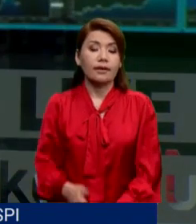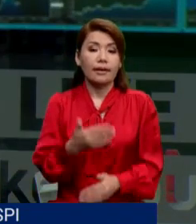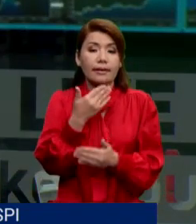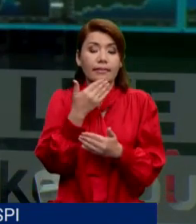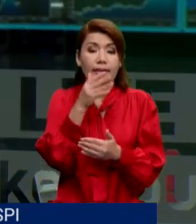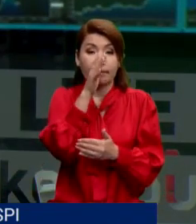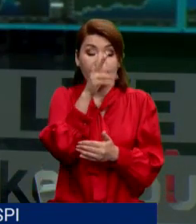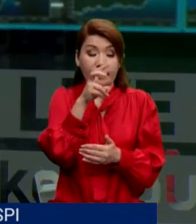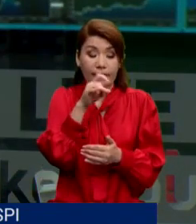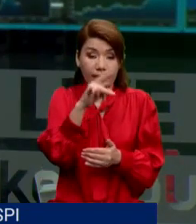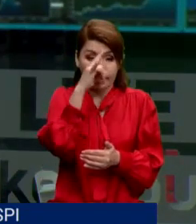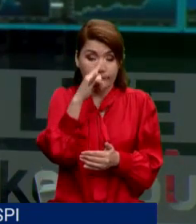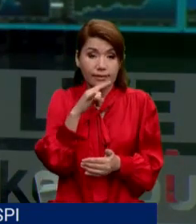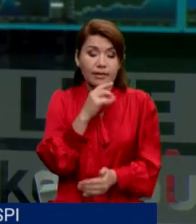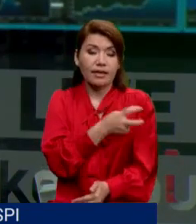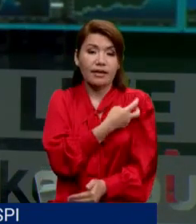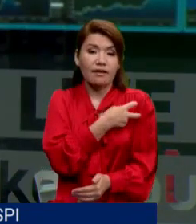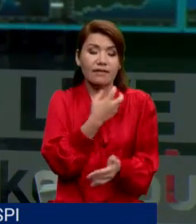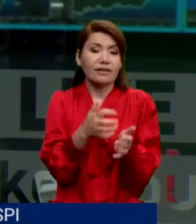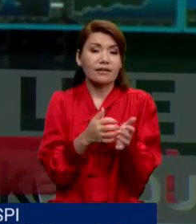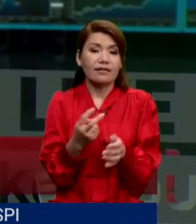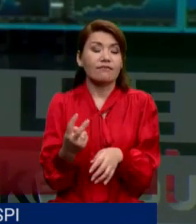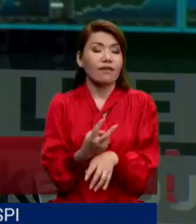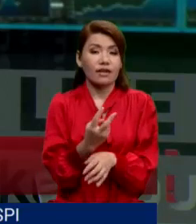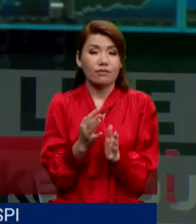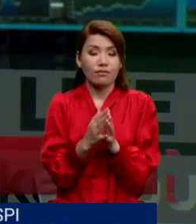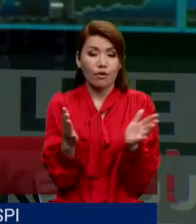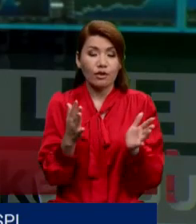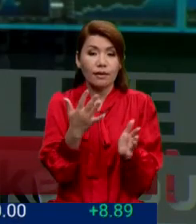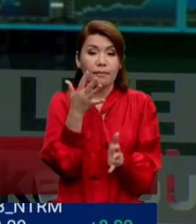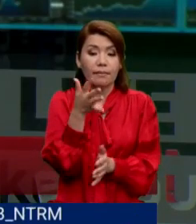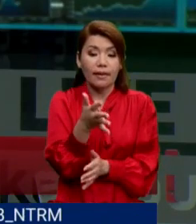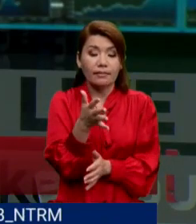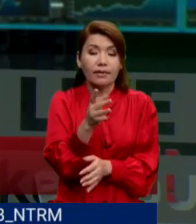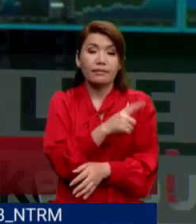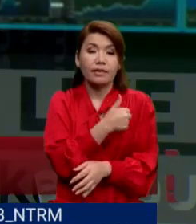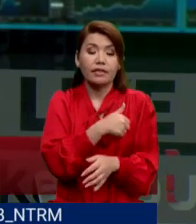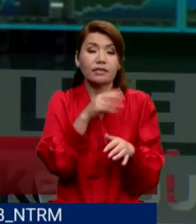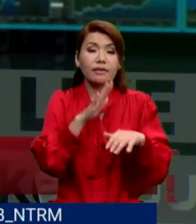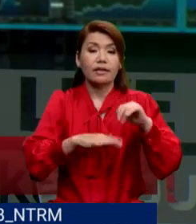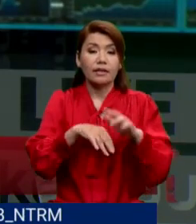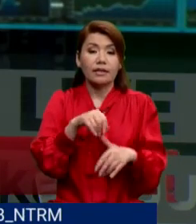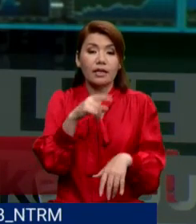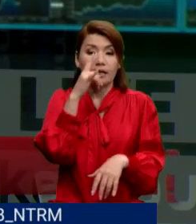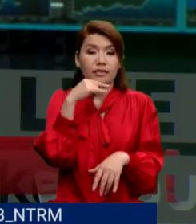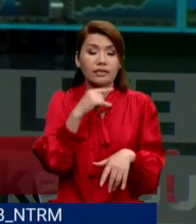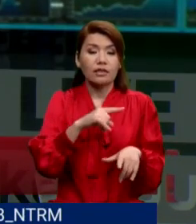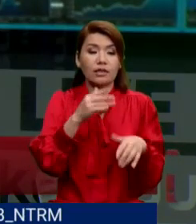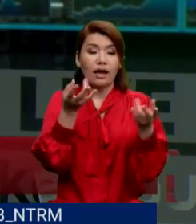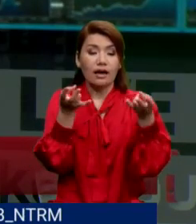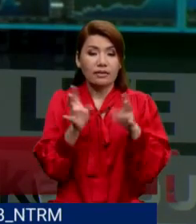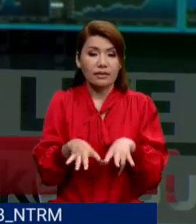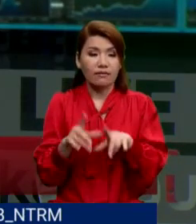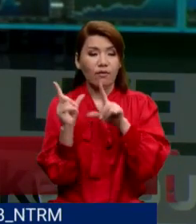Соңғы 5 жылда Қазақстанда дәрігер тапшылығы екесе артқан. Дәл осы аралықта 5000 медицина маманы Қазақстанды тастап, шетел асыпты.